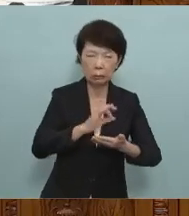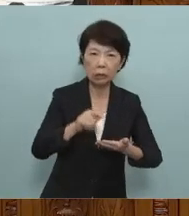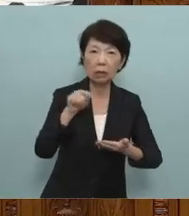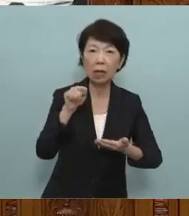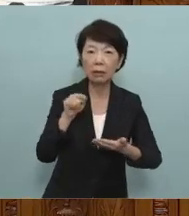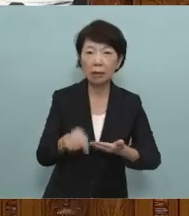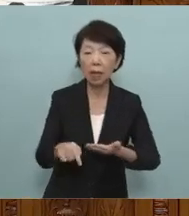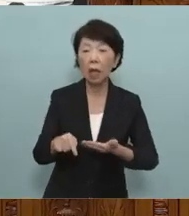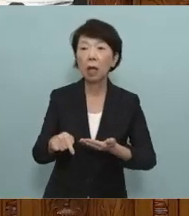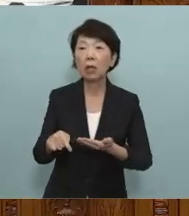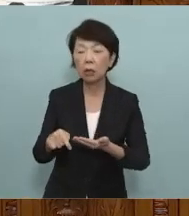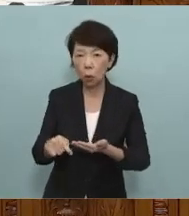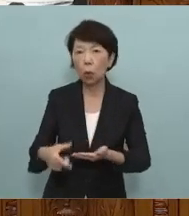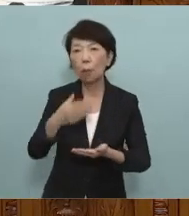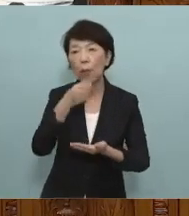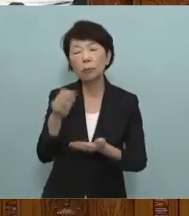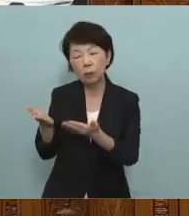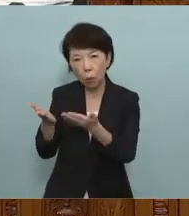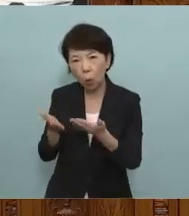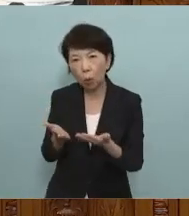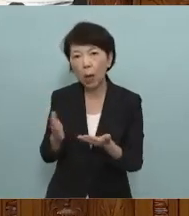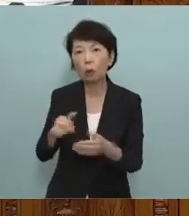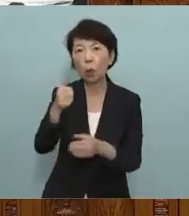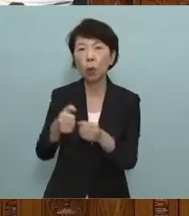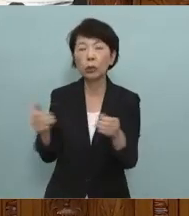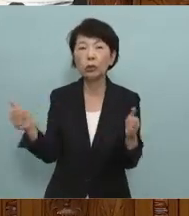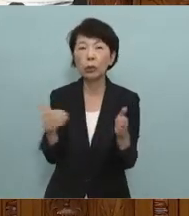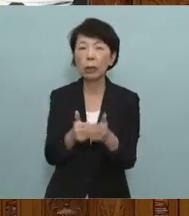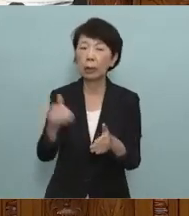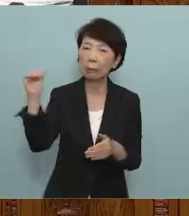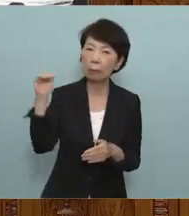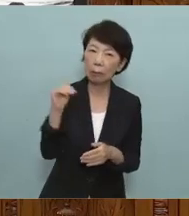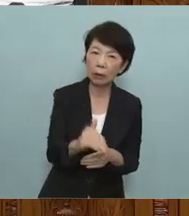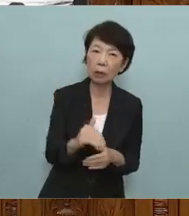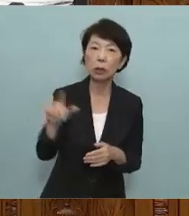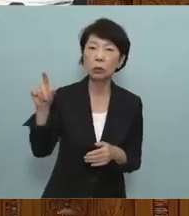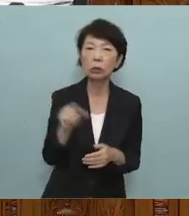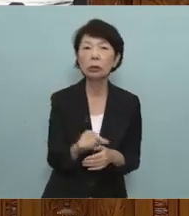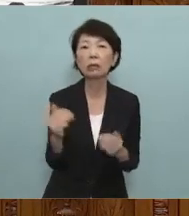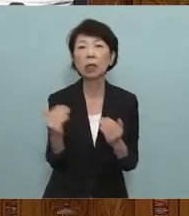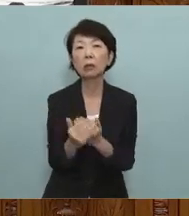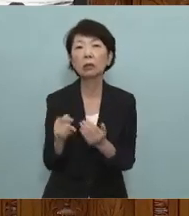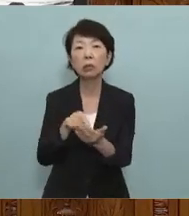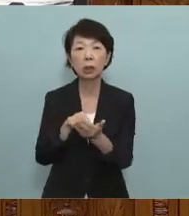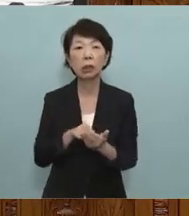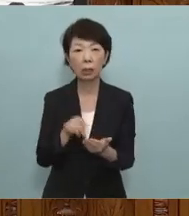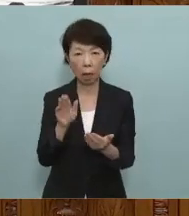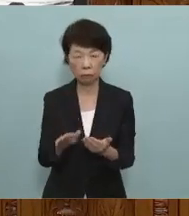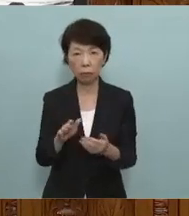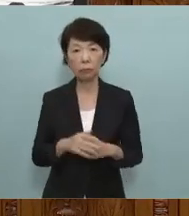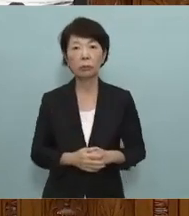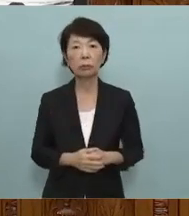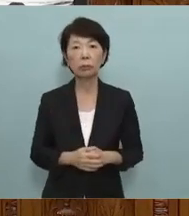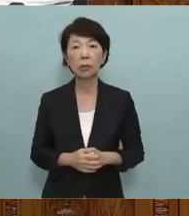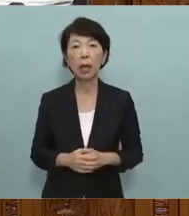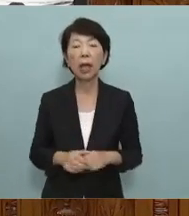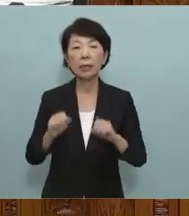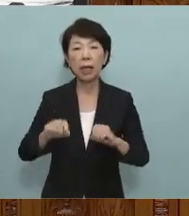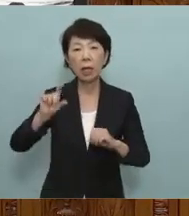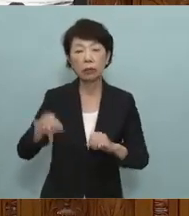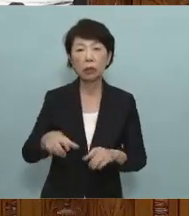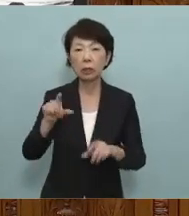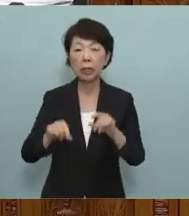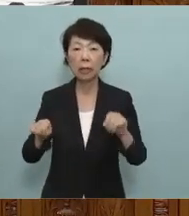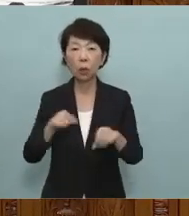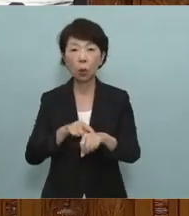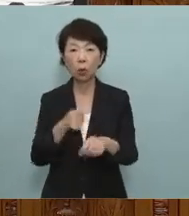みは過去50年間で劣化傾向にあることが指摘をされています。生物多様性の保